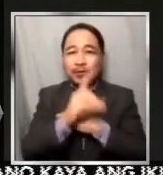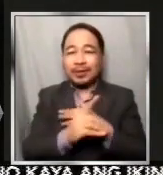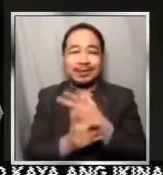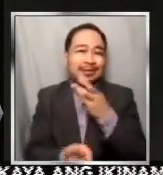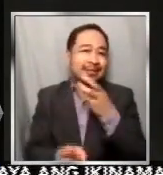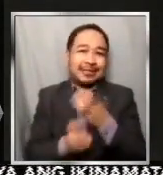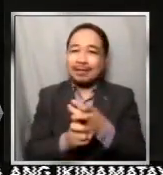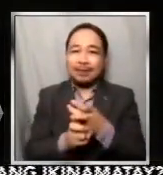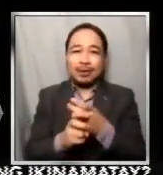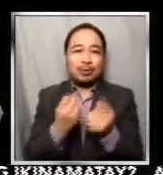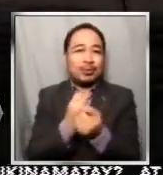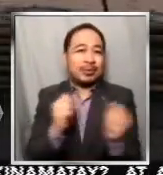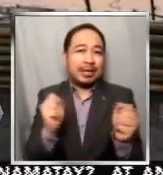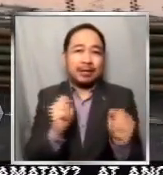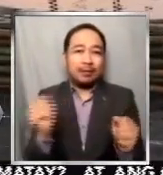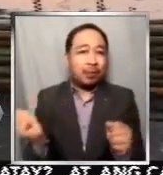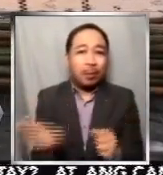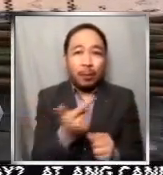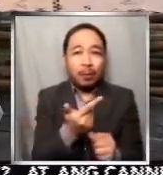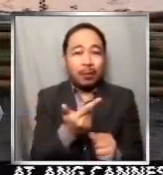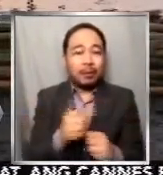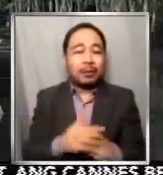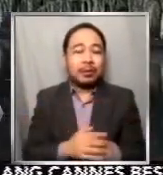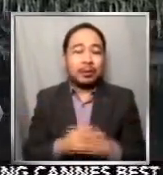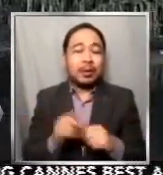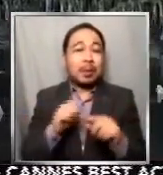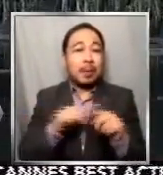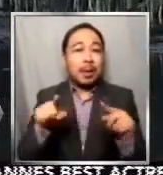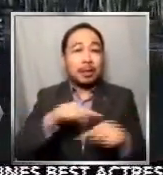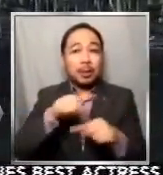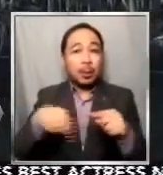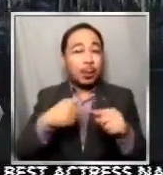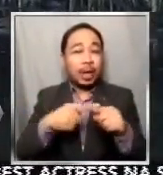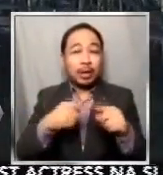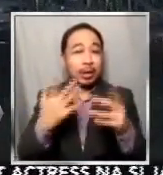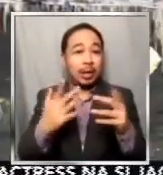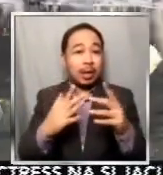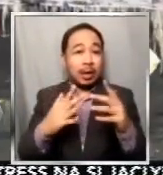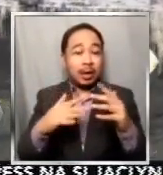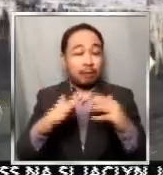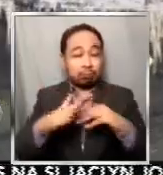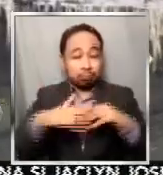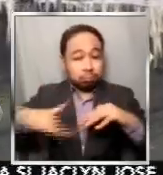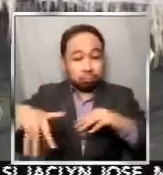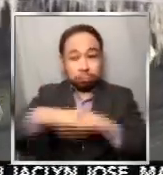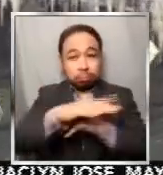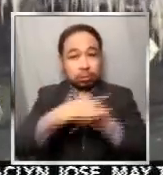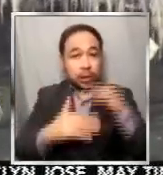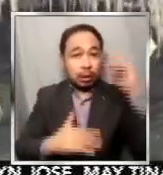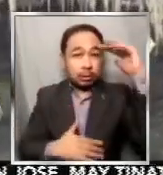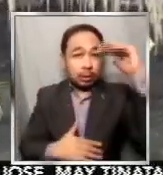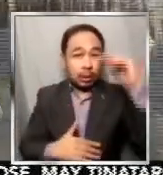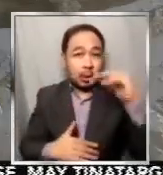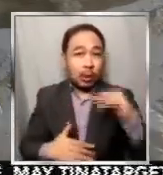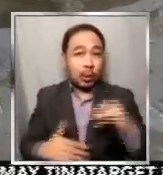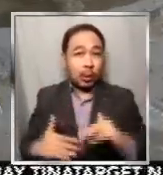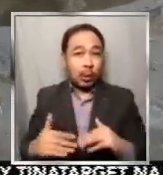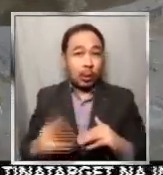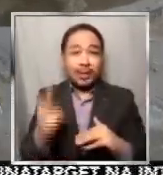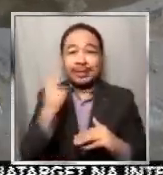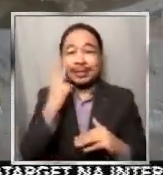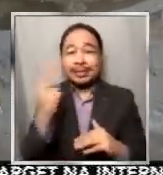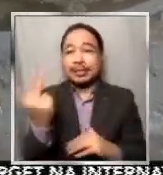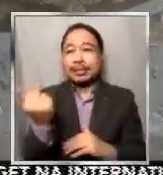ito. Pero nang mag-low tide at bumaba ang tubig sa dagat, tumambad na ang 13 patay